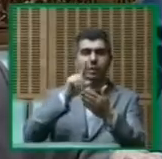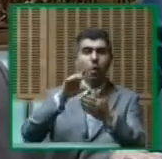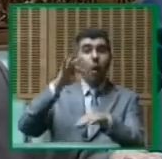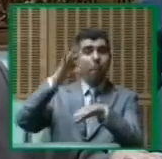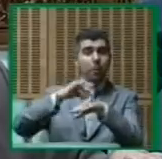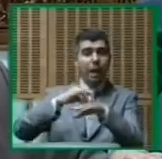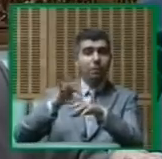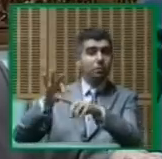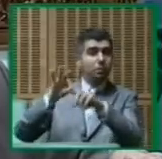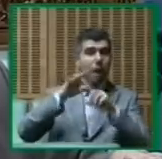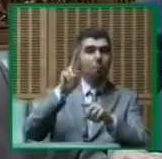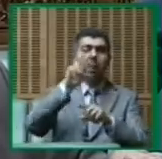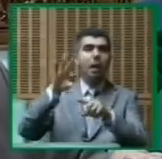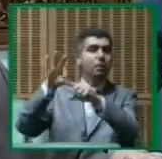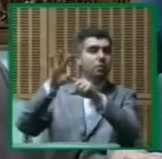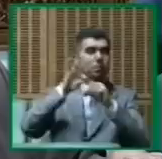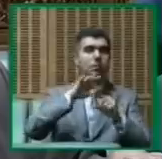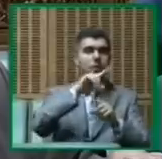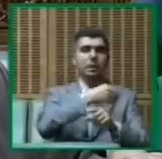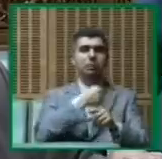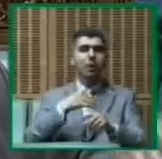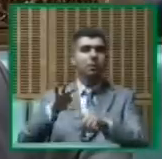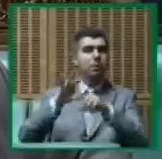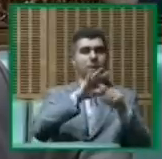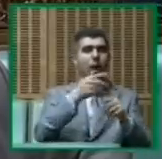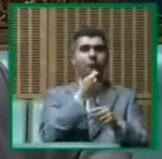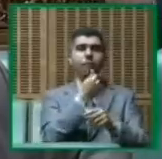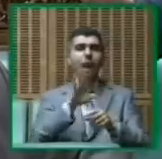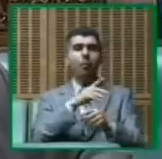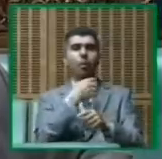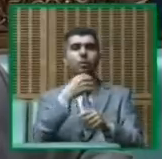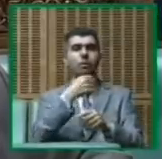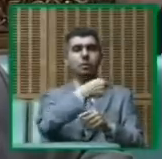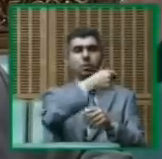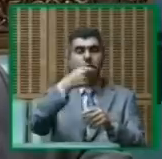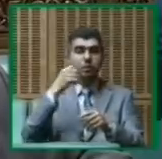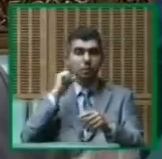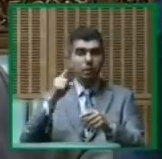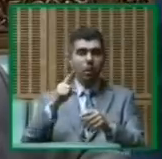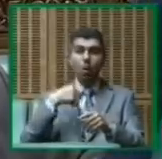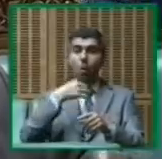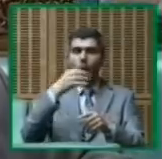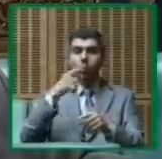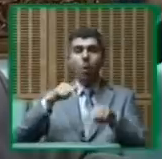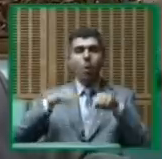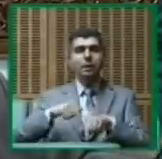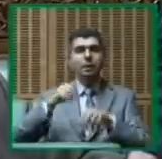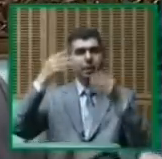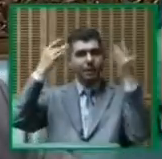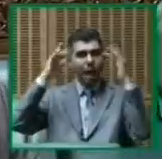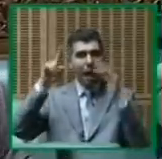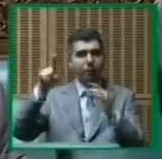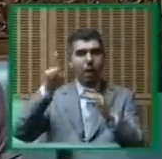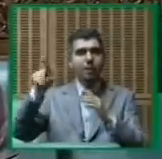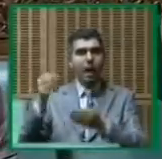المزمنه اللي كيتصابوا بها. هذا هو المشكل اللي بغيتكم انتم كوزاره وكوزير الثقافه، خذوا بيد هاد الناس